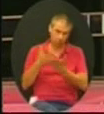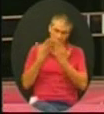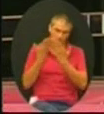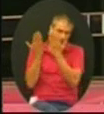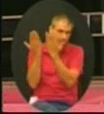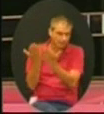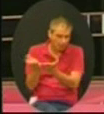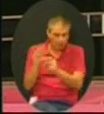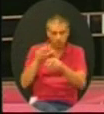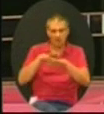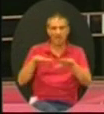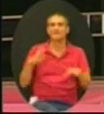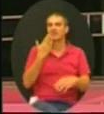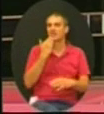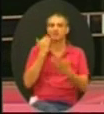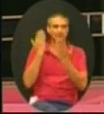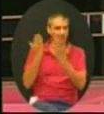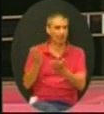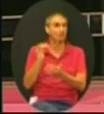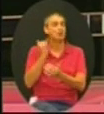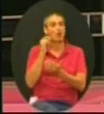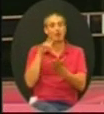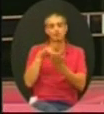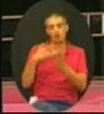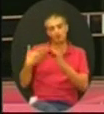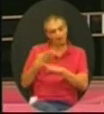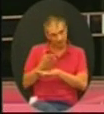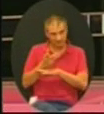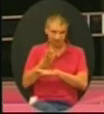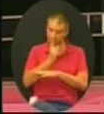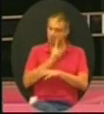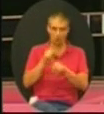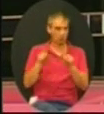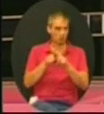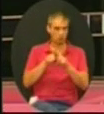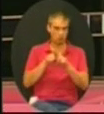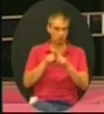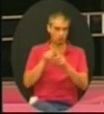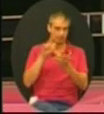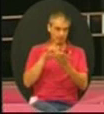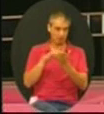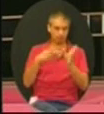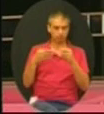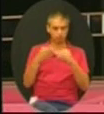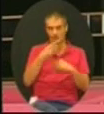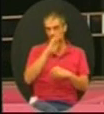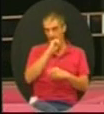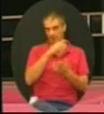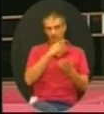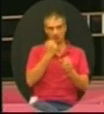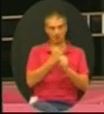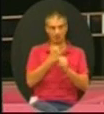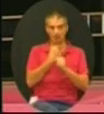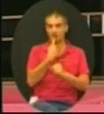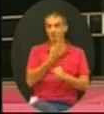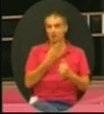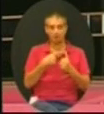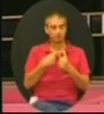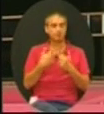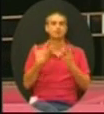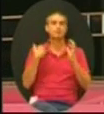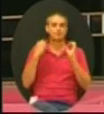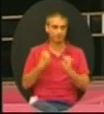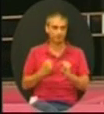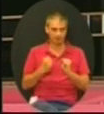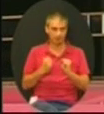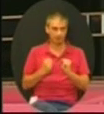להתפלל, יש רחבת ישראל. נכון שמקום הכניסה אליה הוא לא במקום שהפשרה של מנדלבליט הוביל, אמרה, אין